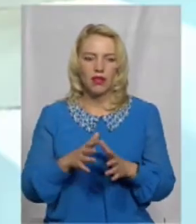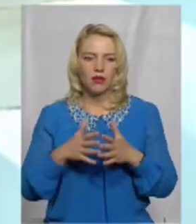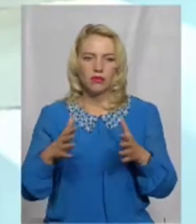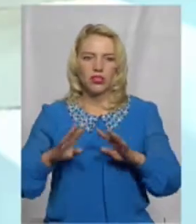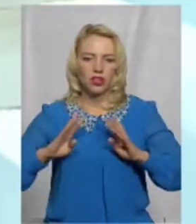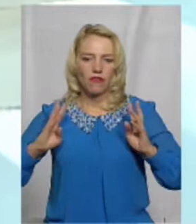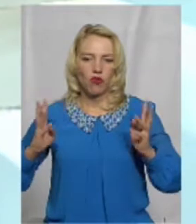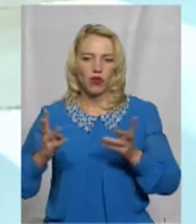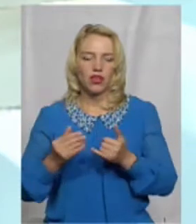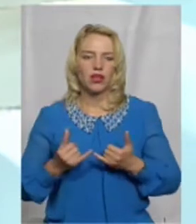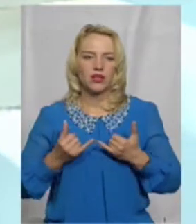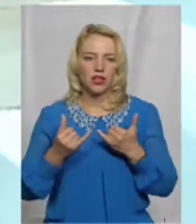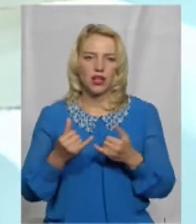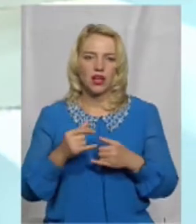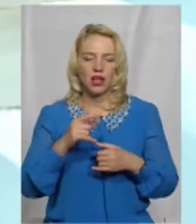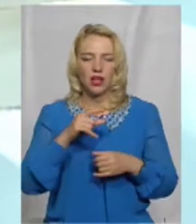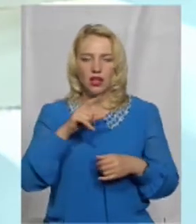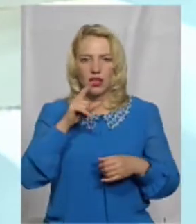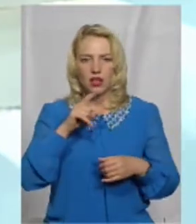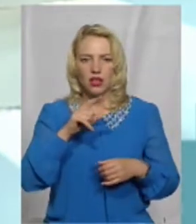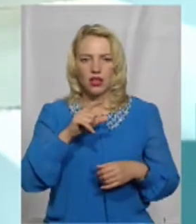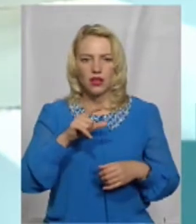для сокола і,